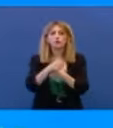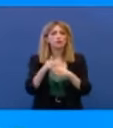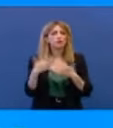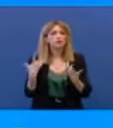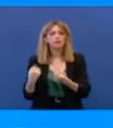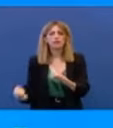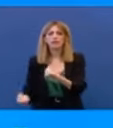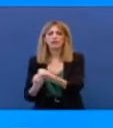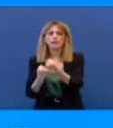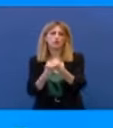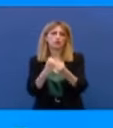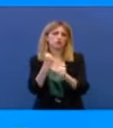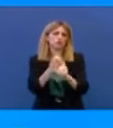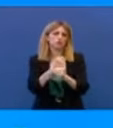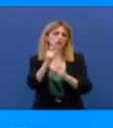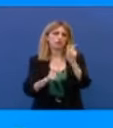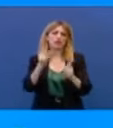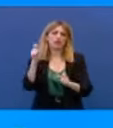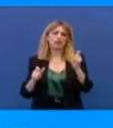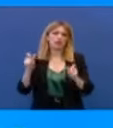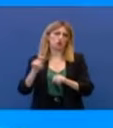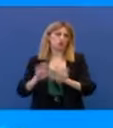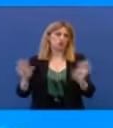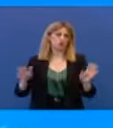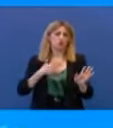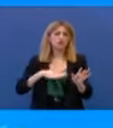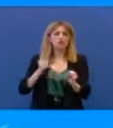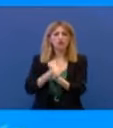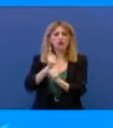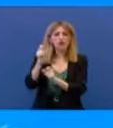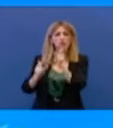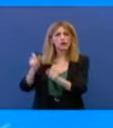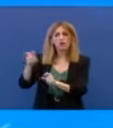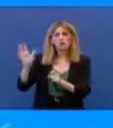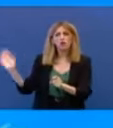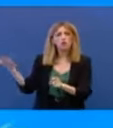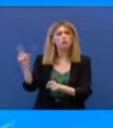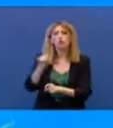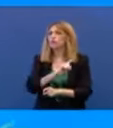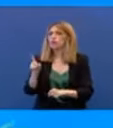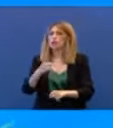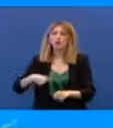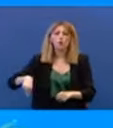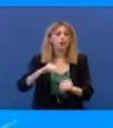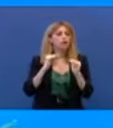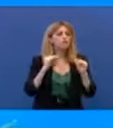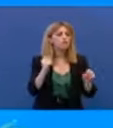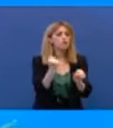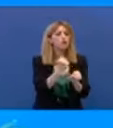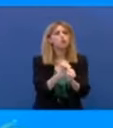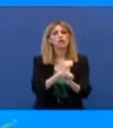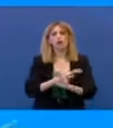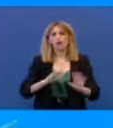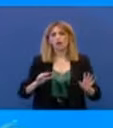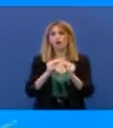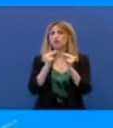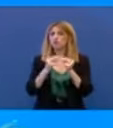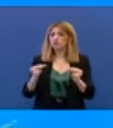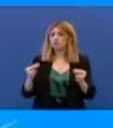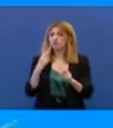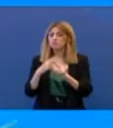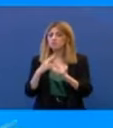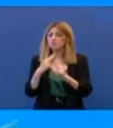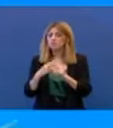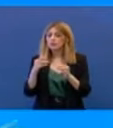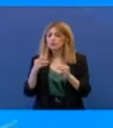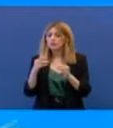διατήρηση των θέσεων απασχόλησης, δίνουμε πολύ μεγάλη σημασία στην υλοποίηση αυτού του μέτρου. Προβλέπουμε επίσης, όπως γνωρίζετε, την δυνατότητα, όπου